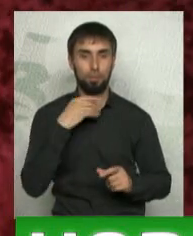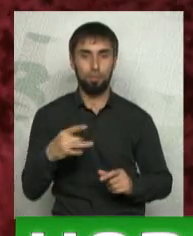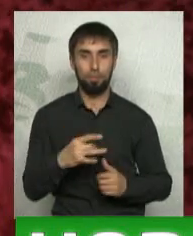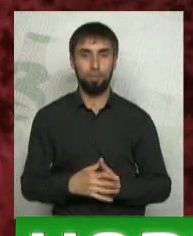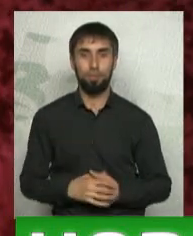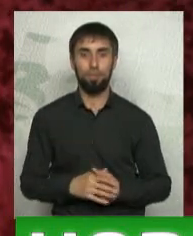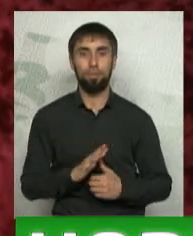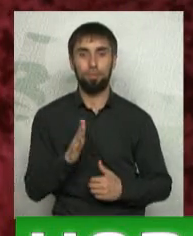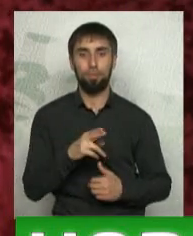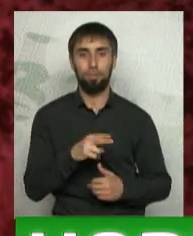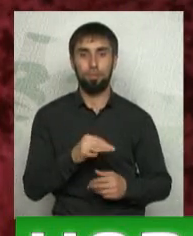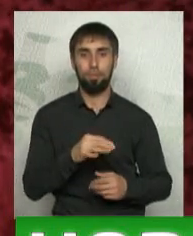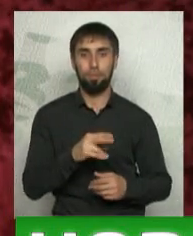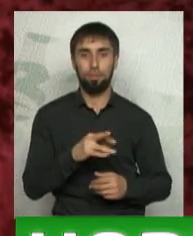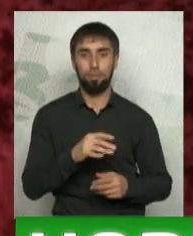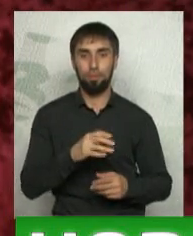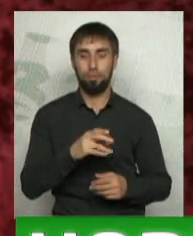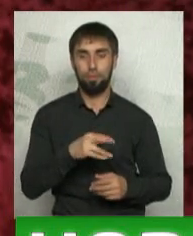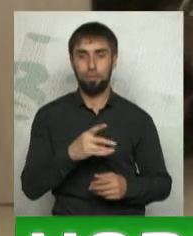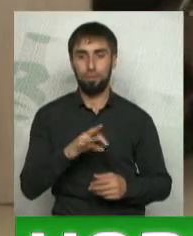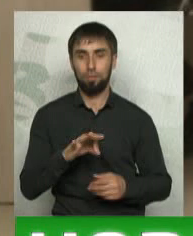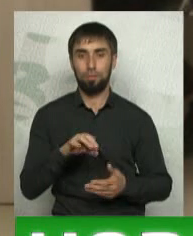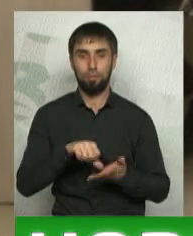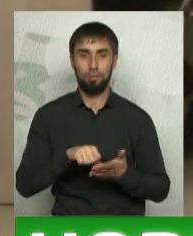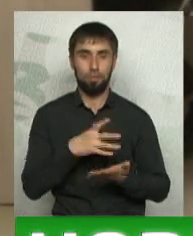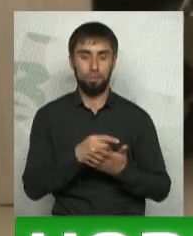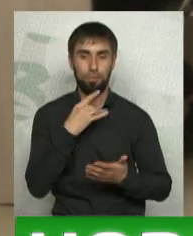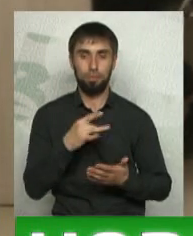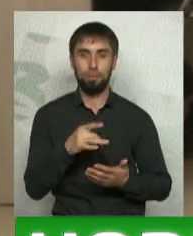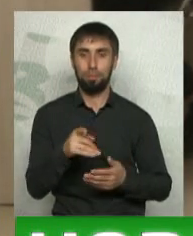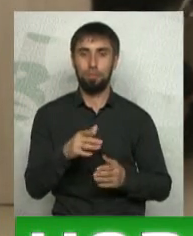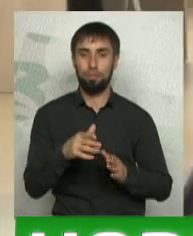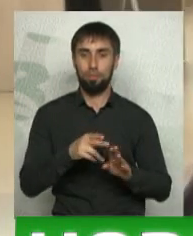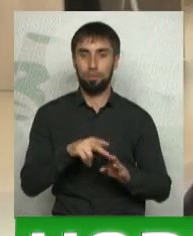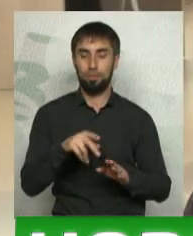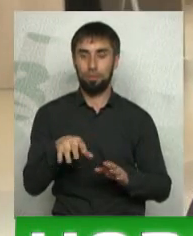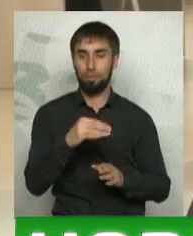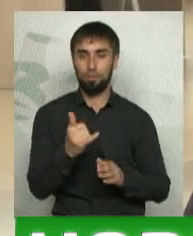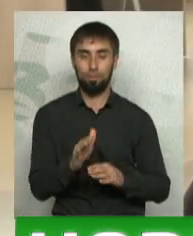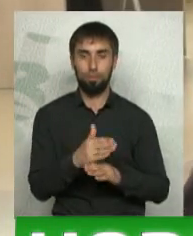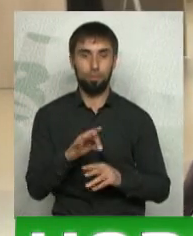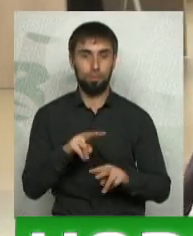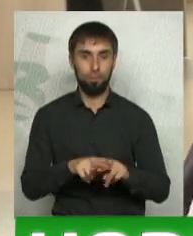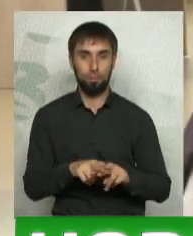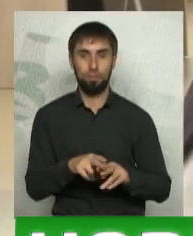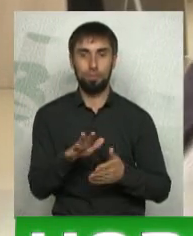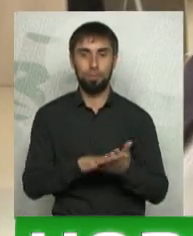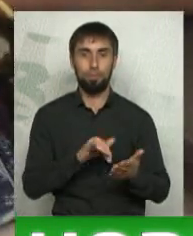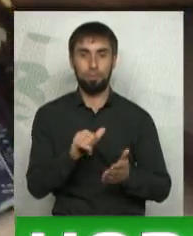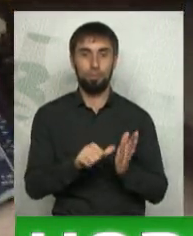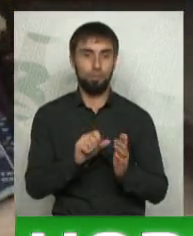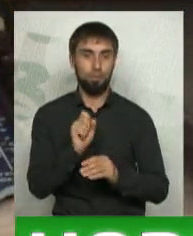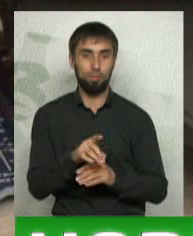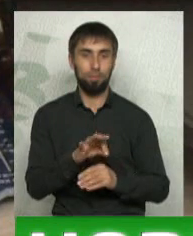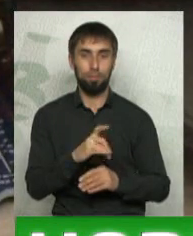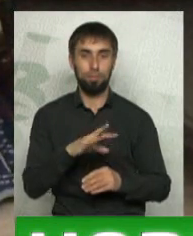республике, будут достойно представлять нашу республику и в дальнейшем. Торжественная часть позади. Участников распределили по местам. Впереди у них 6 заданий